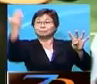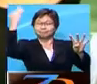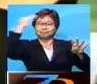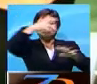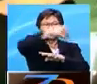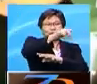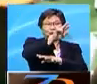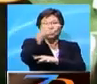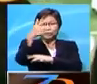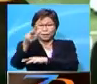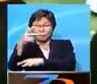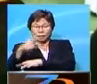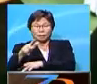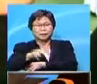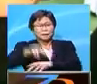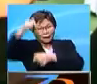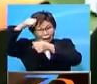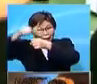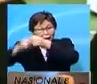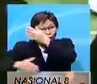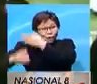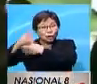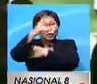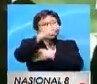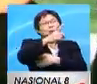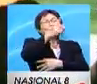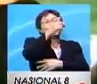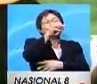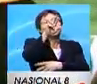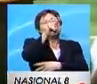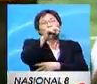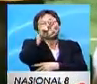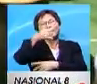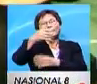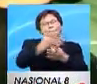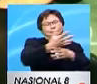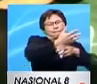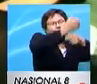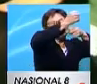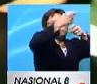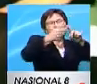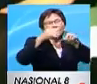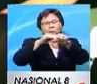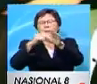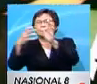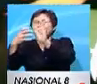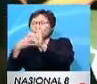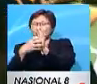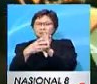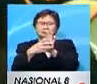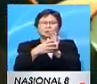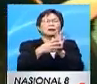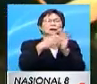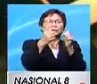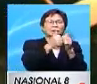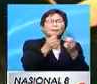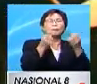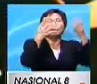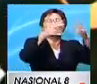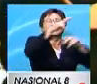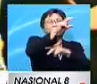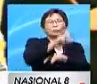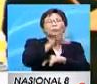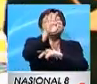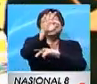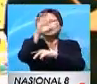pru ke-13 lalu saya imbas kembali Tan Sri noriah kasn menewaskan pencabarnya daripada pas Mohamad salh m Hussein dengan majoriti